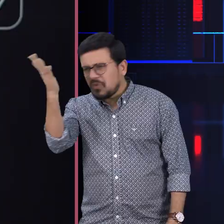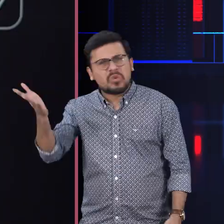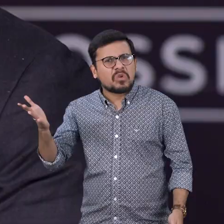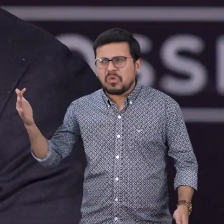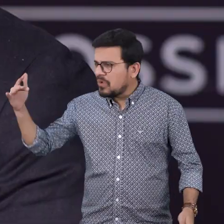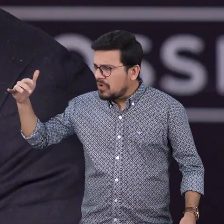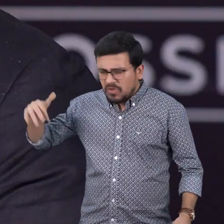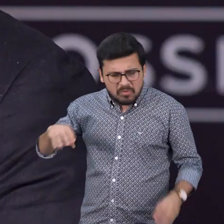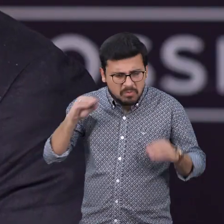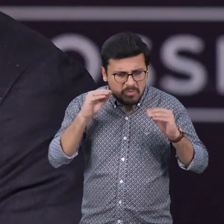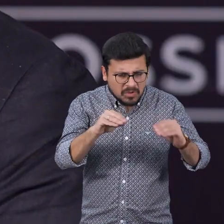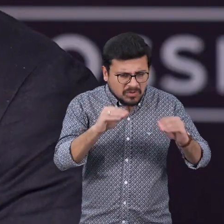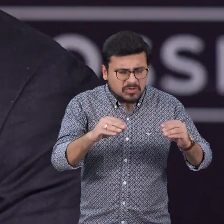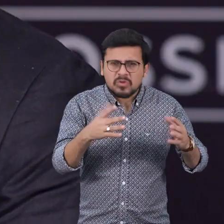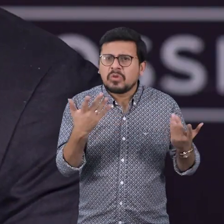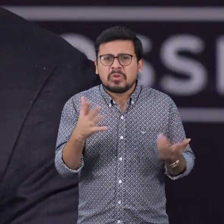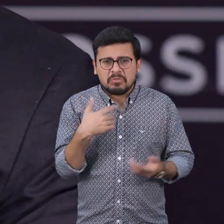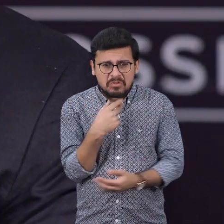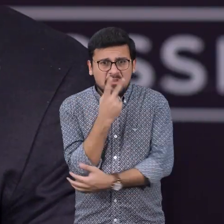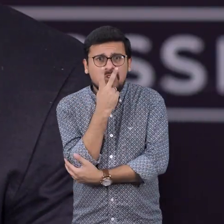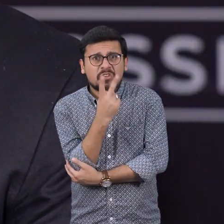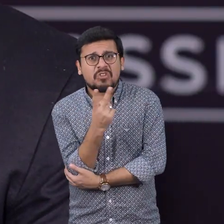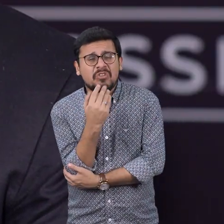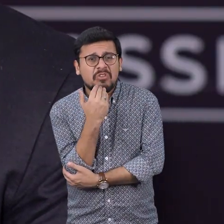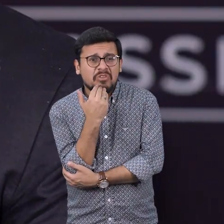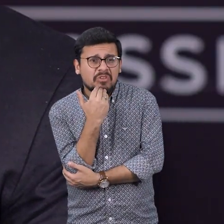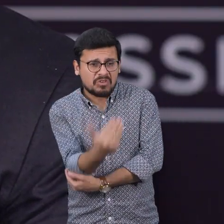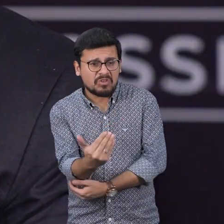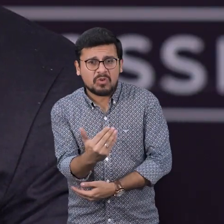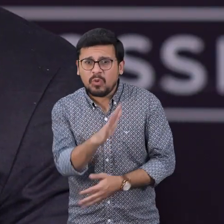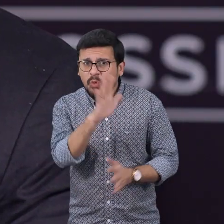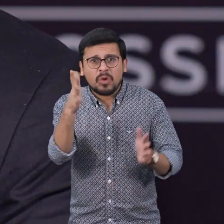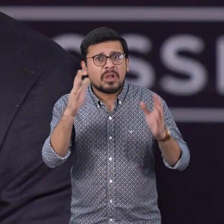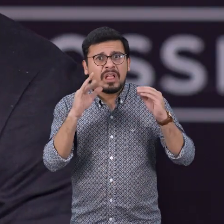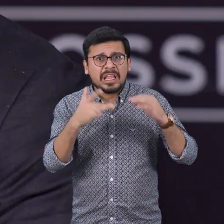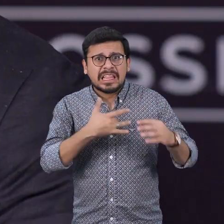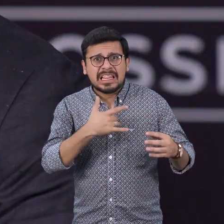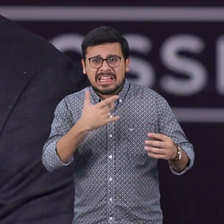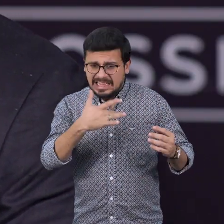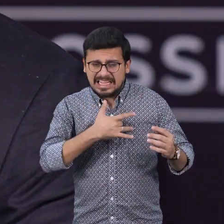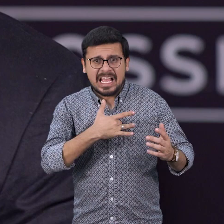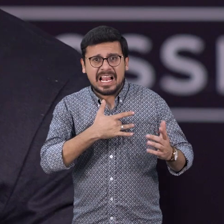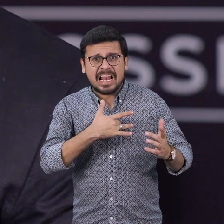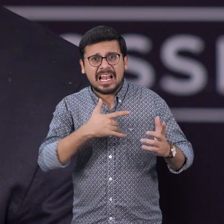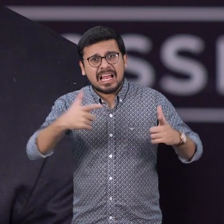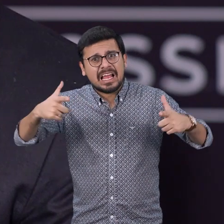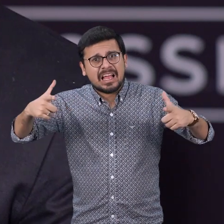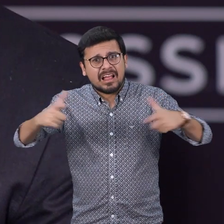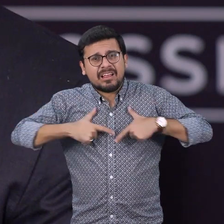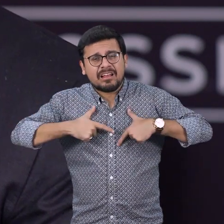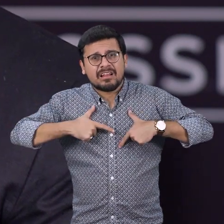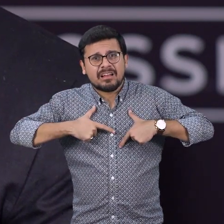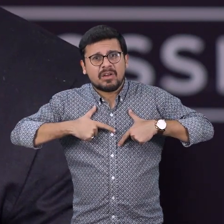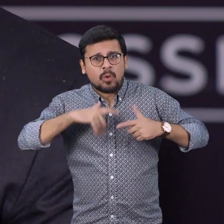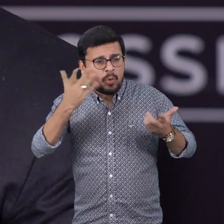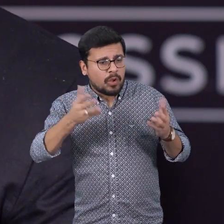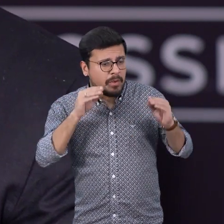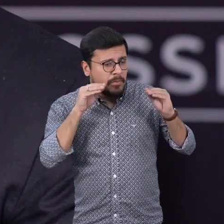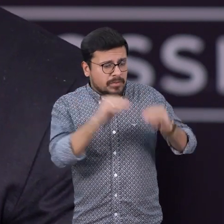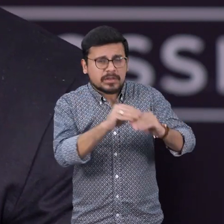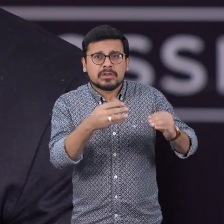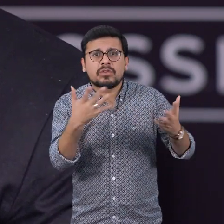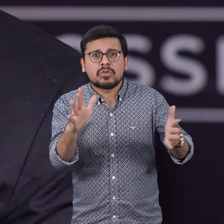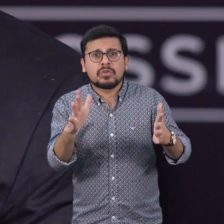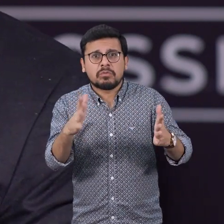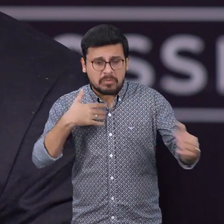دیا. کائنڈنیس کی بات اگر میں مزید تھوڑی سی اور ڈیٹیل میں کروں تو جو ہمارا